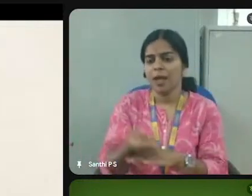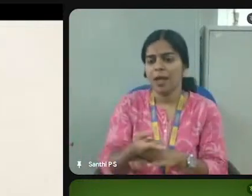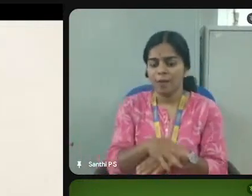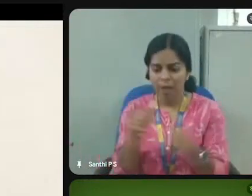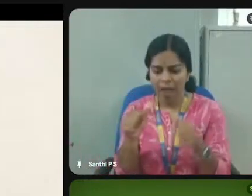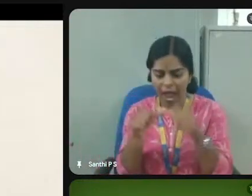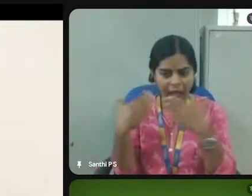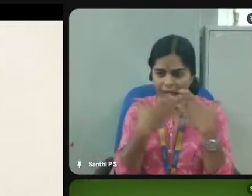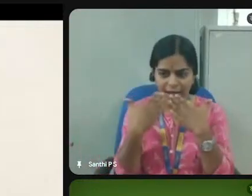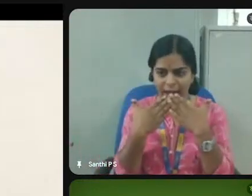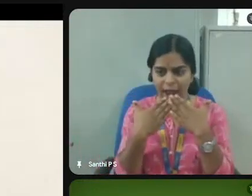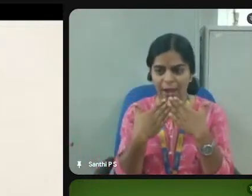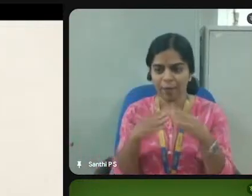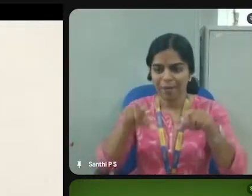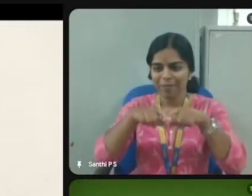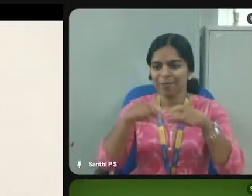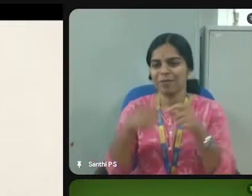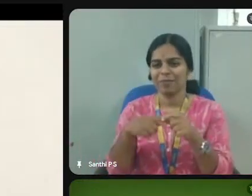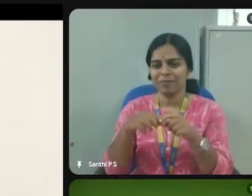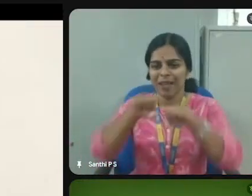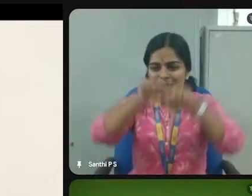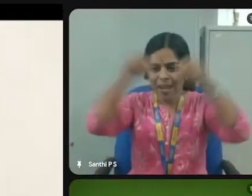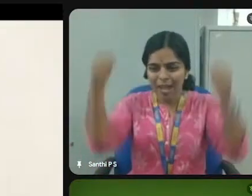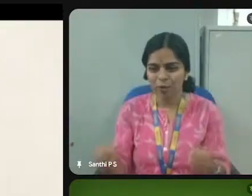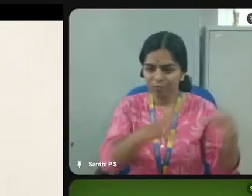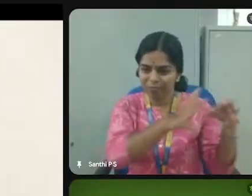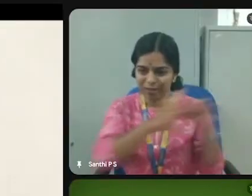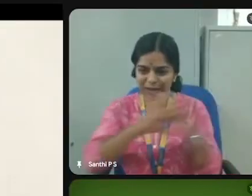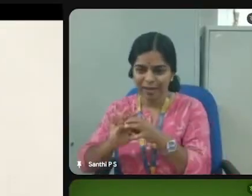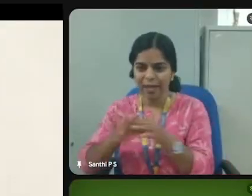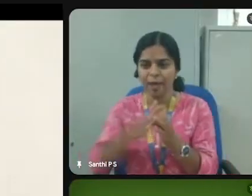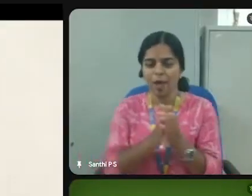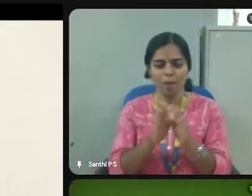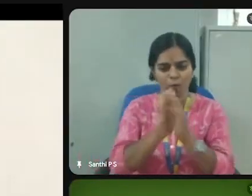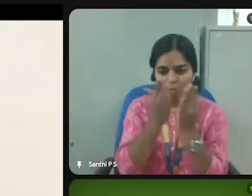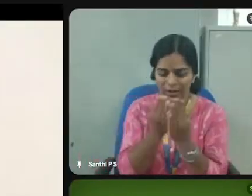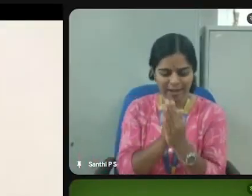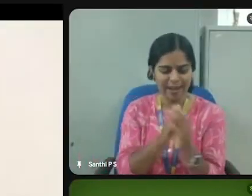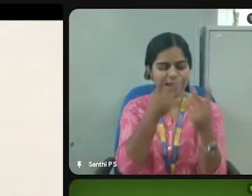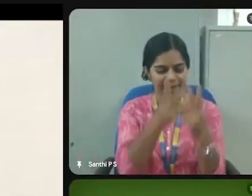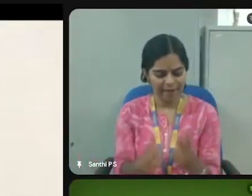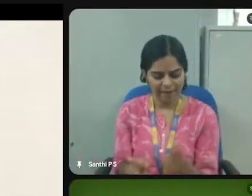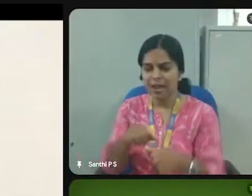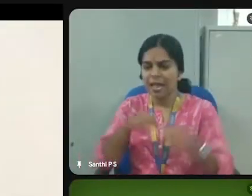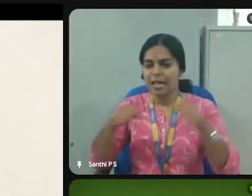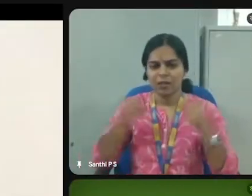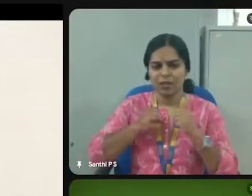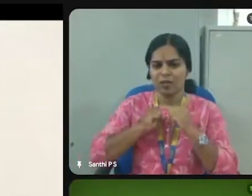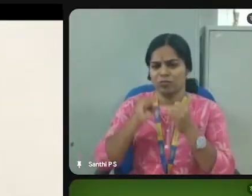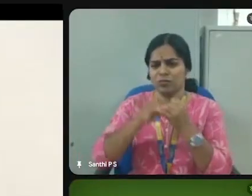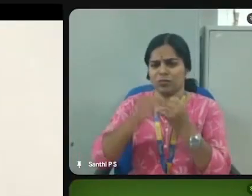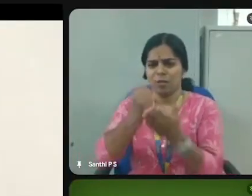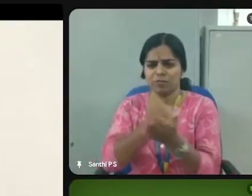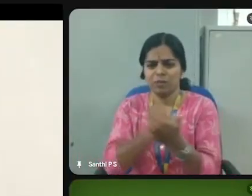അക്കാഡമിക് അല്ലെങ്കിൽ കരിക്കുലം ബേസ്ഡ് ആയിട്ടുള്ള പാഠപുസ്തകത്തിലെ ആക്ടിവിറ്റീസോ പാഠപുസ്തകങ്ങളിൽ റിലേറ്റ് ചെയ്തിട്ടുള്ള സബ്ജക്ട്സോ ഒന്നും